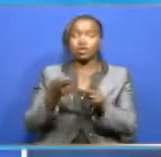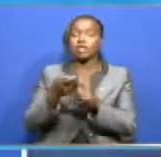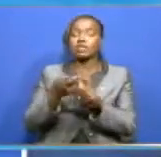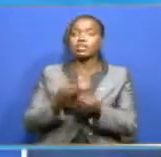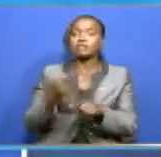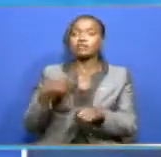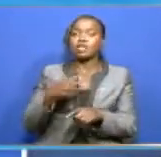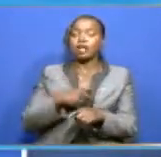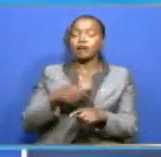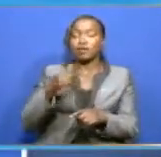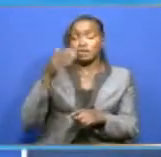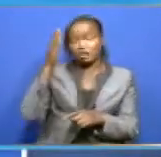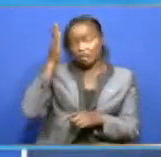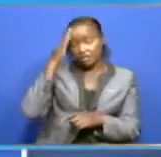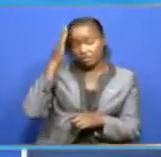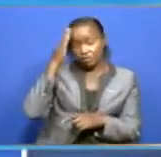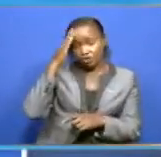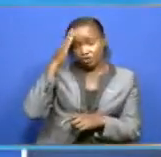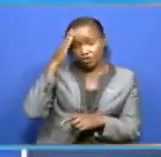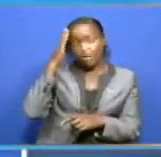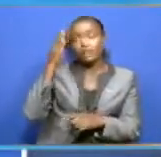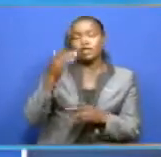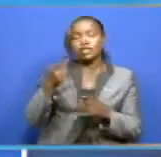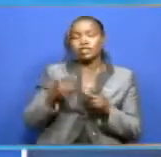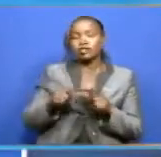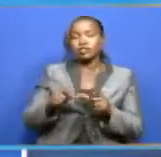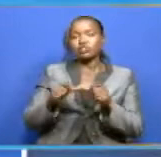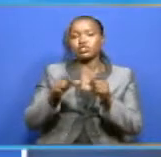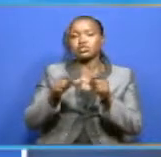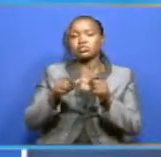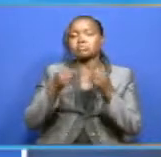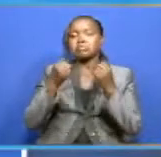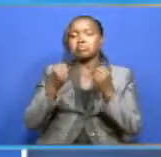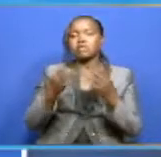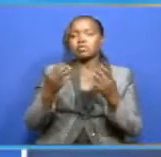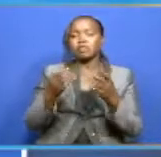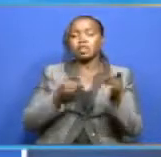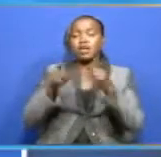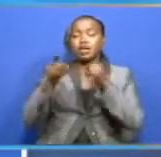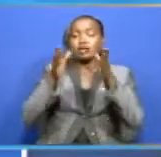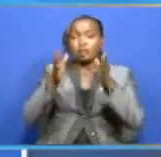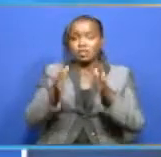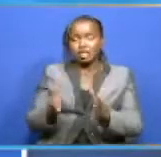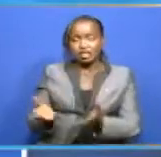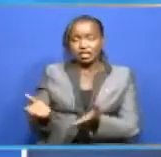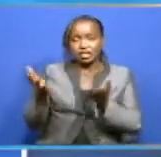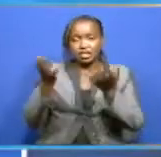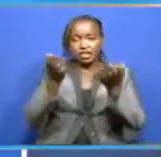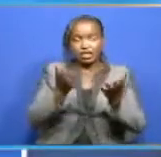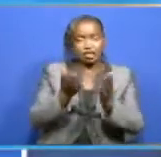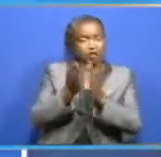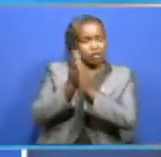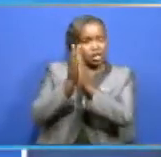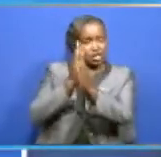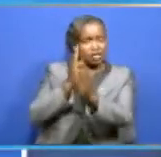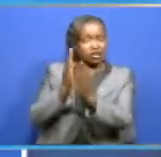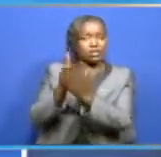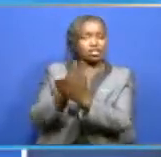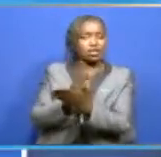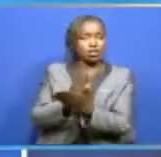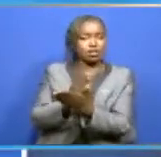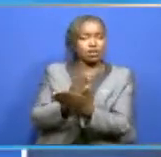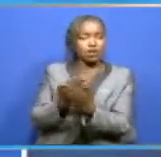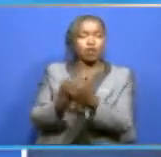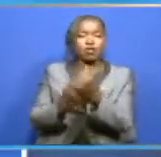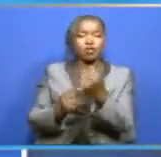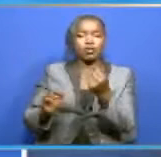have noted that there is continued overloading of some matatus and buses both in the